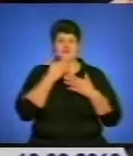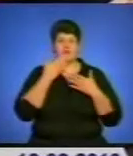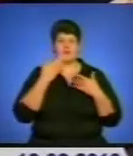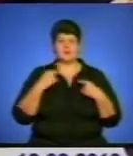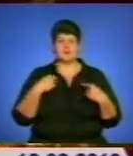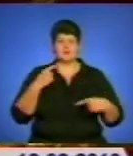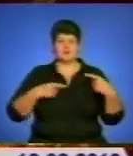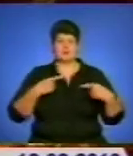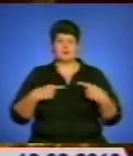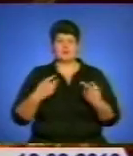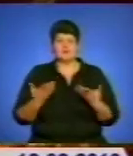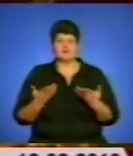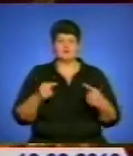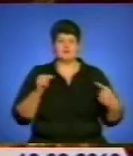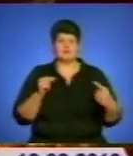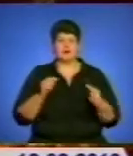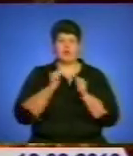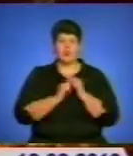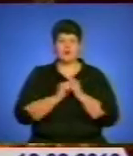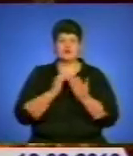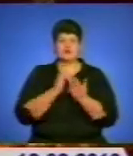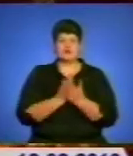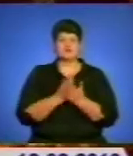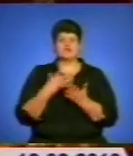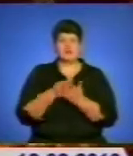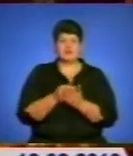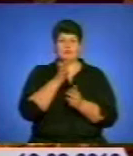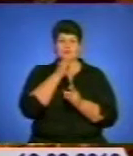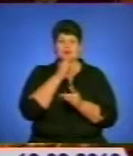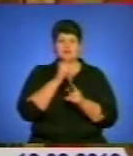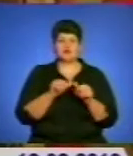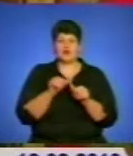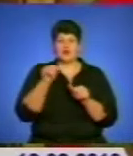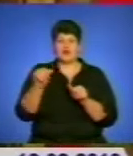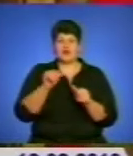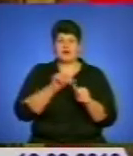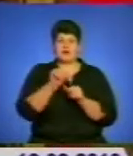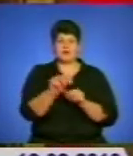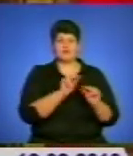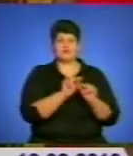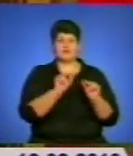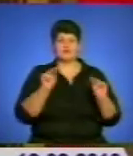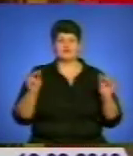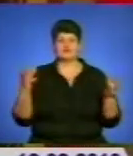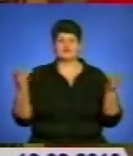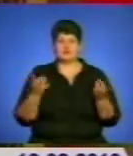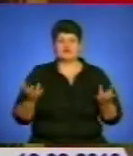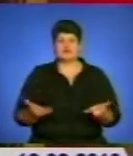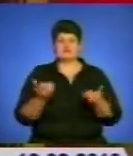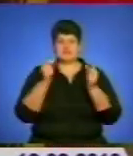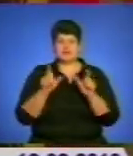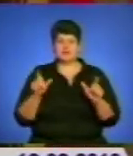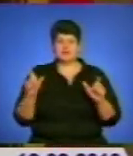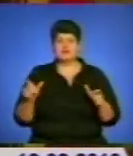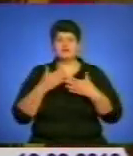чи спірного, а кожен з нас в своєму часі окремо натхнений Божим Духом навчав, що було потрібно для спасіння людей.